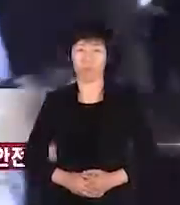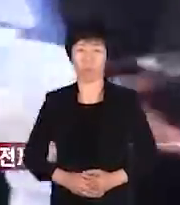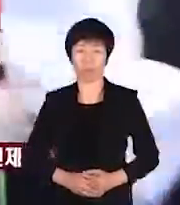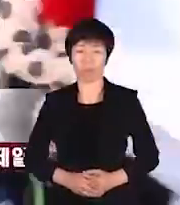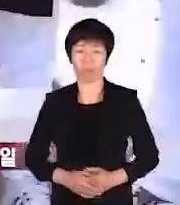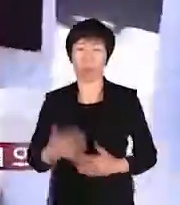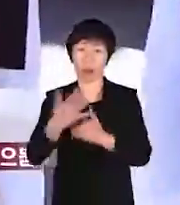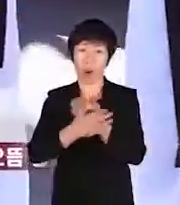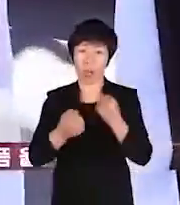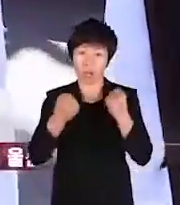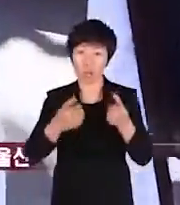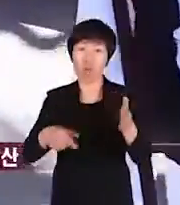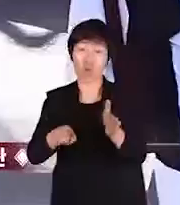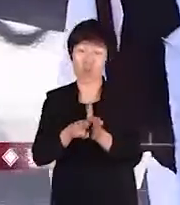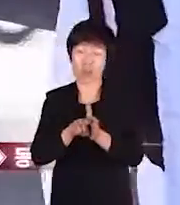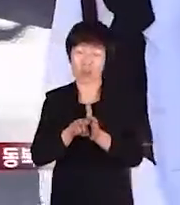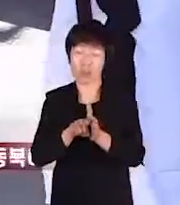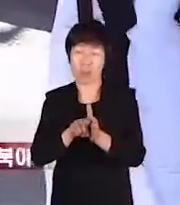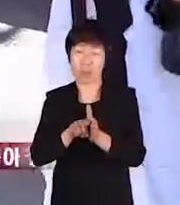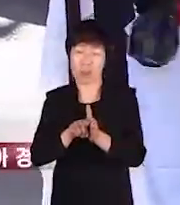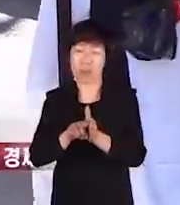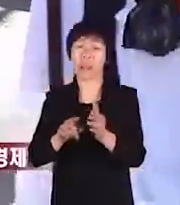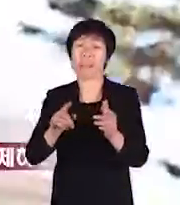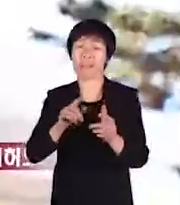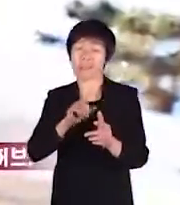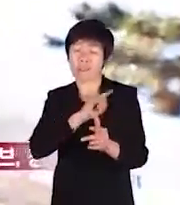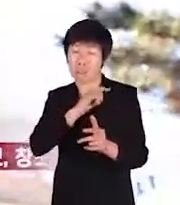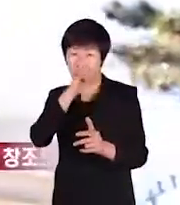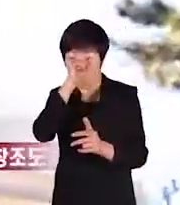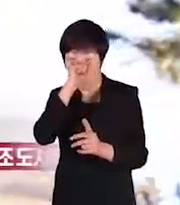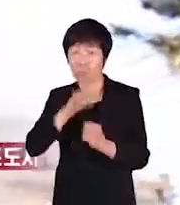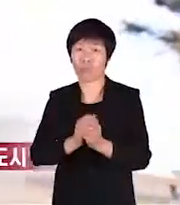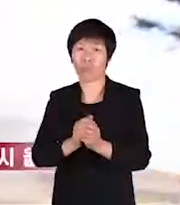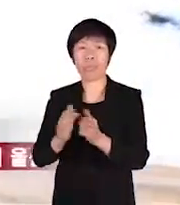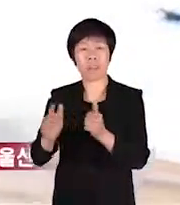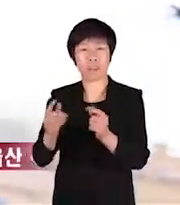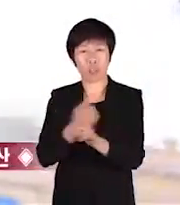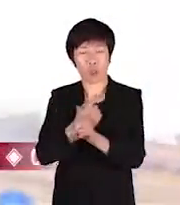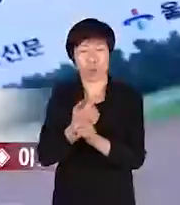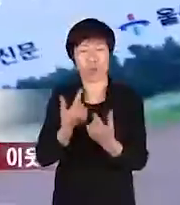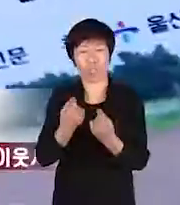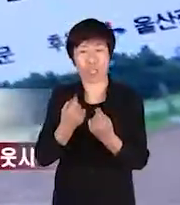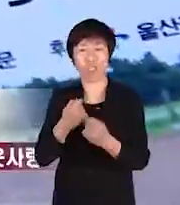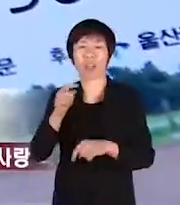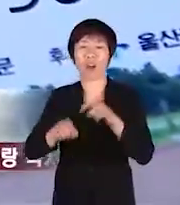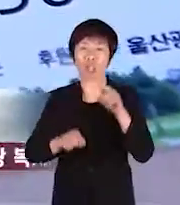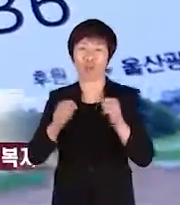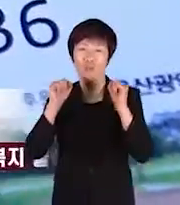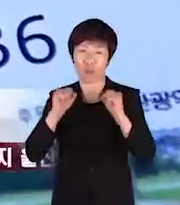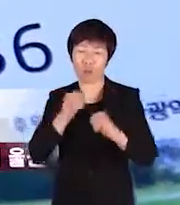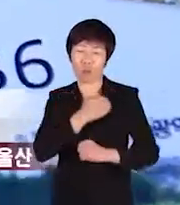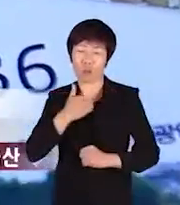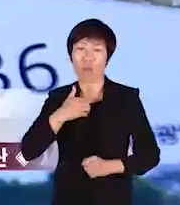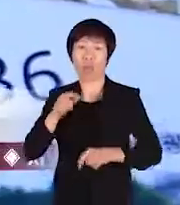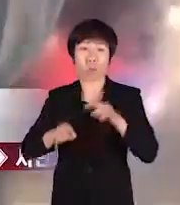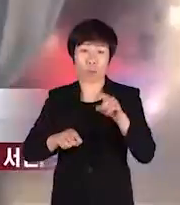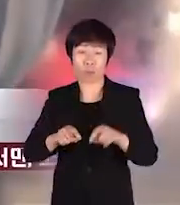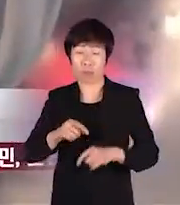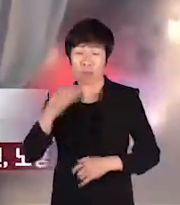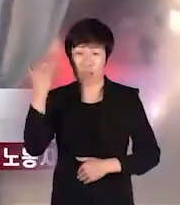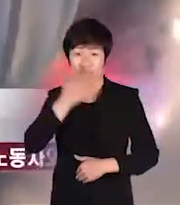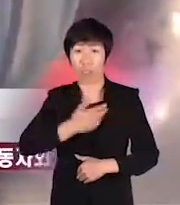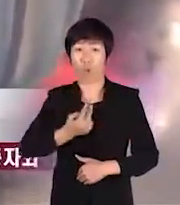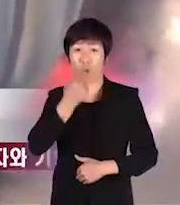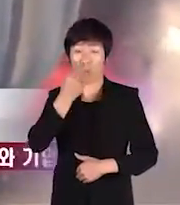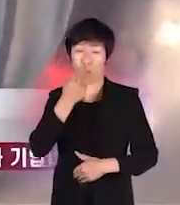건강을 위한 최고의 예방이자 치료제인 걷기 운동. 여유롭게 걸으면서 맑은 공기도 마시고 문화재를